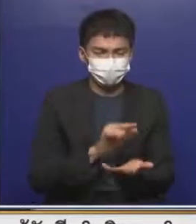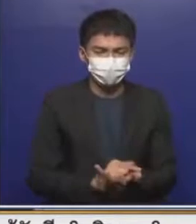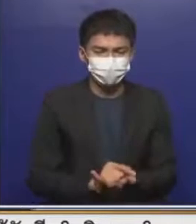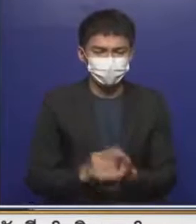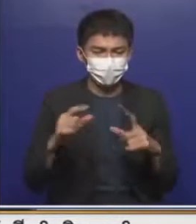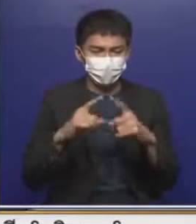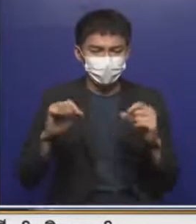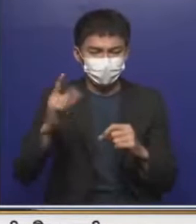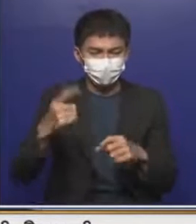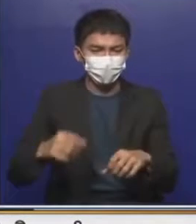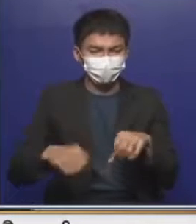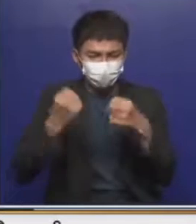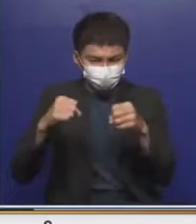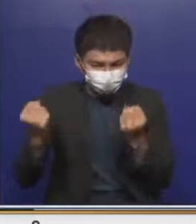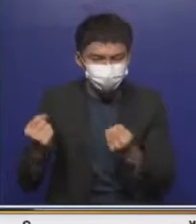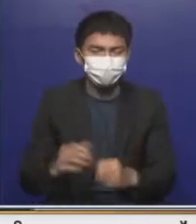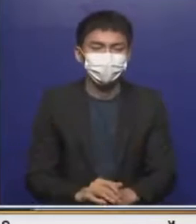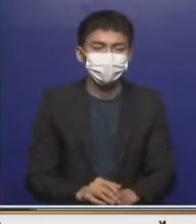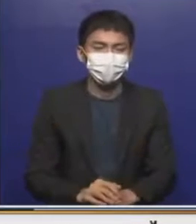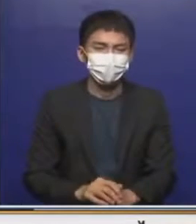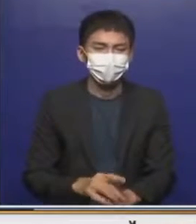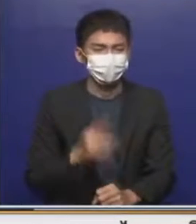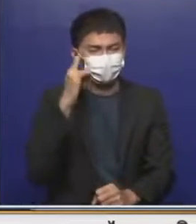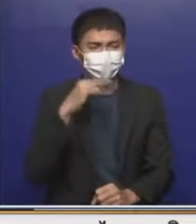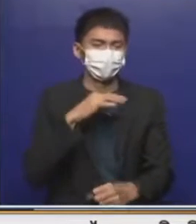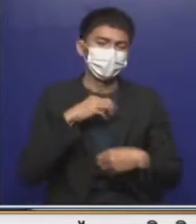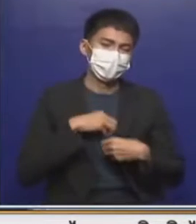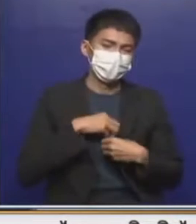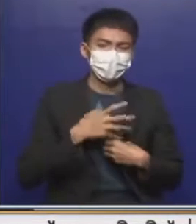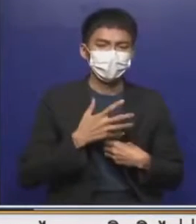ถ้าไม่เรีกวงบไล้สามันสำนึก แล้จะใหเรีกวาอะไรคร ทเบรทาน